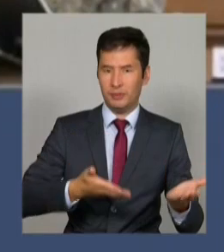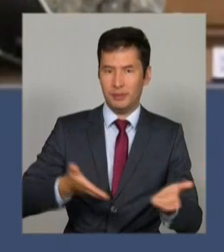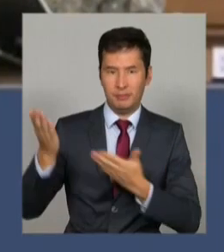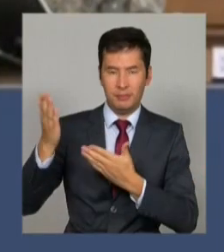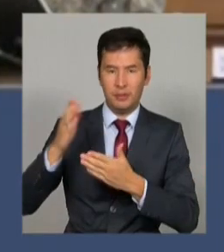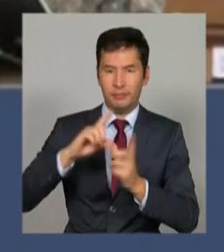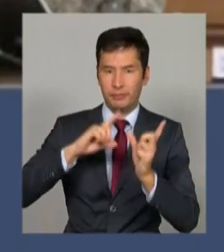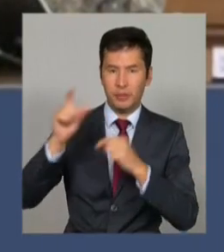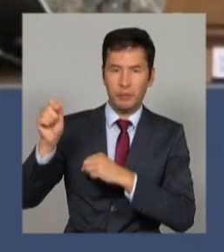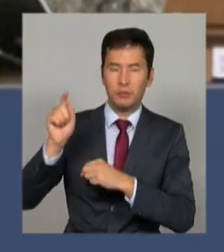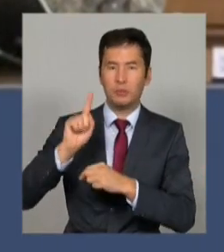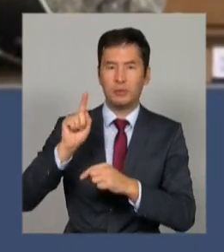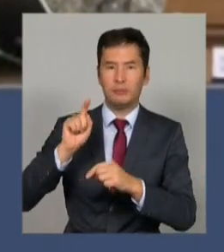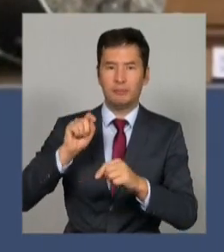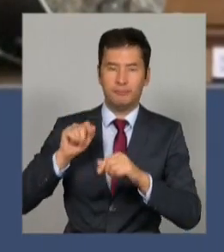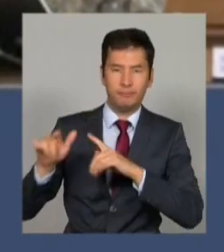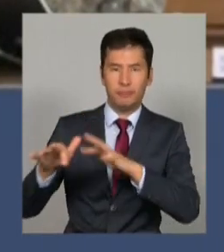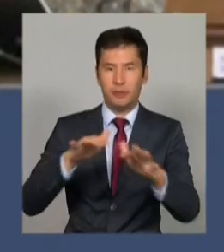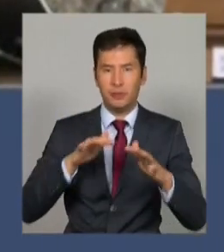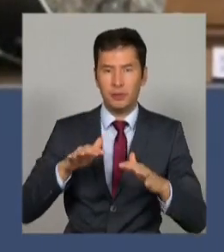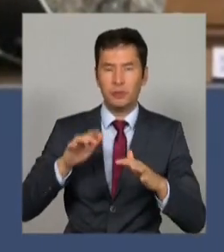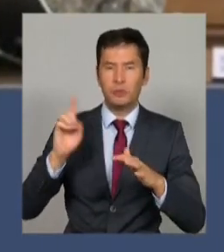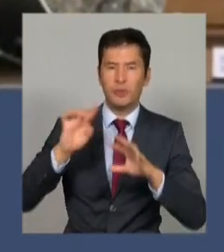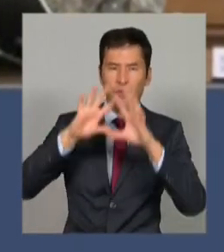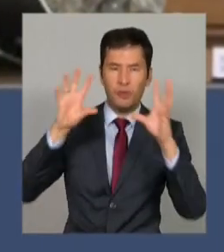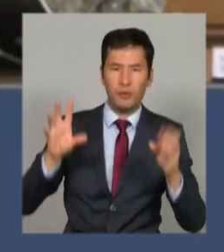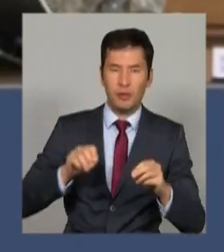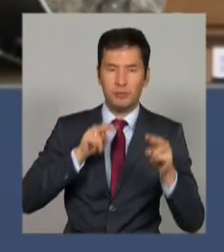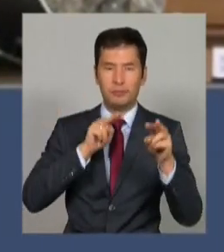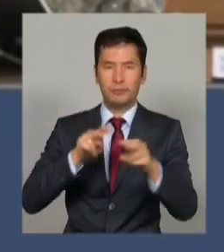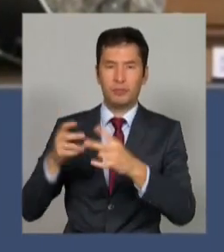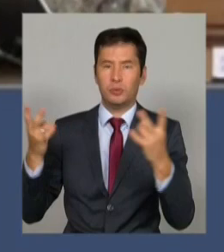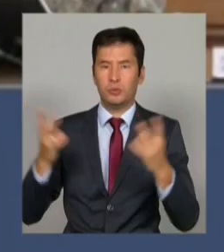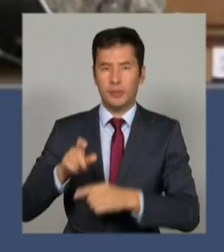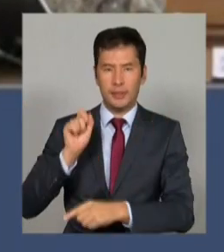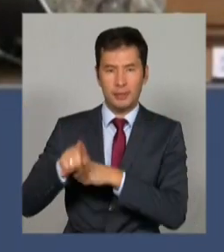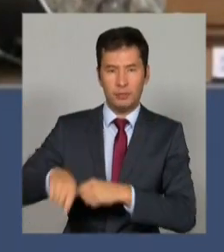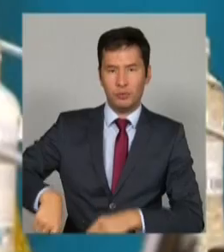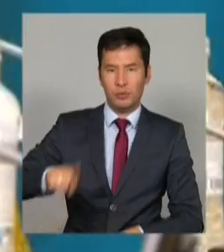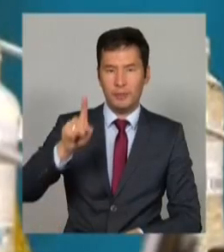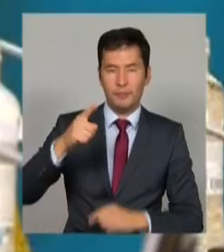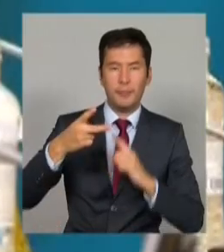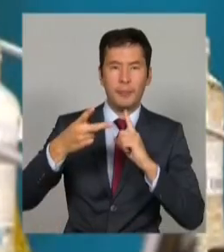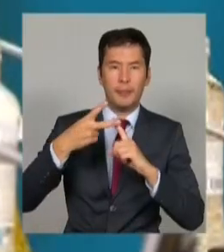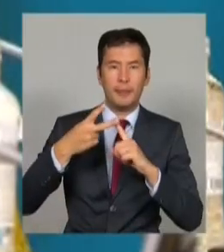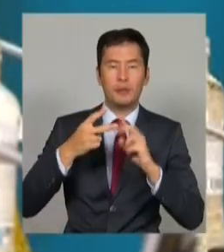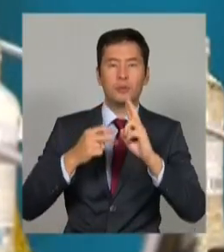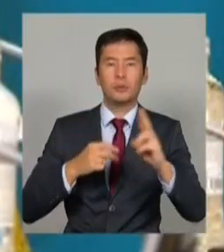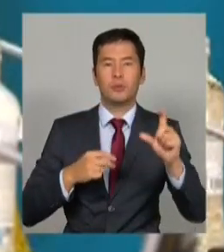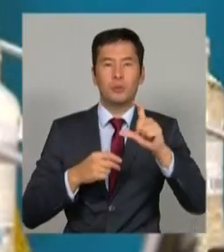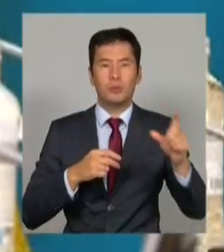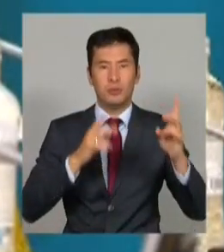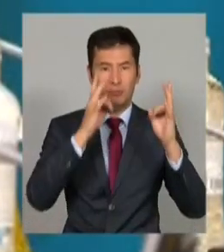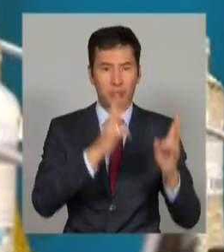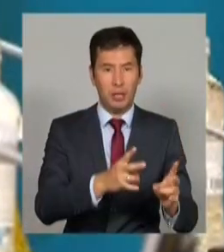тапсырамын. Жұмыстың басы қасында болып, барлық шараларды оқиға орнынан ұйымдастырыңыз. Екінші мәселе, қаза болған азаматтардың